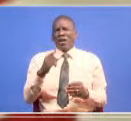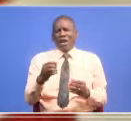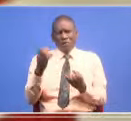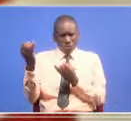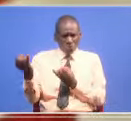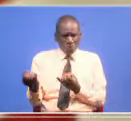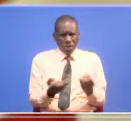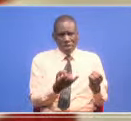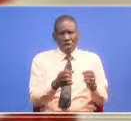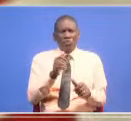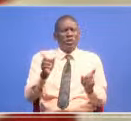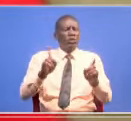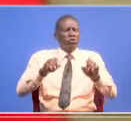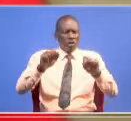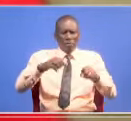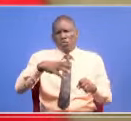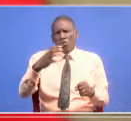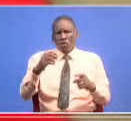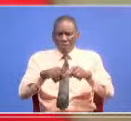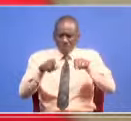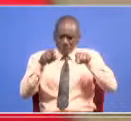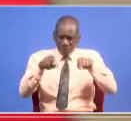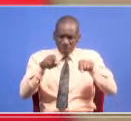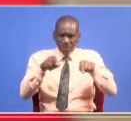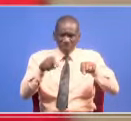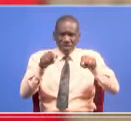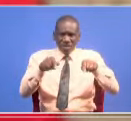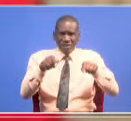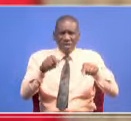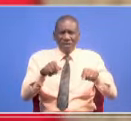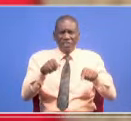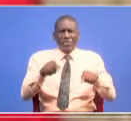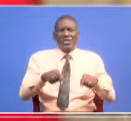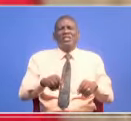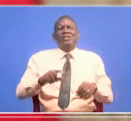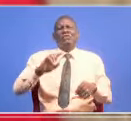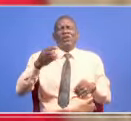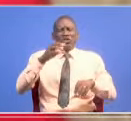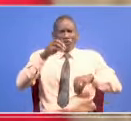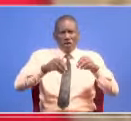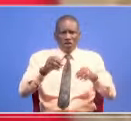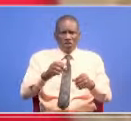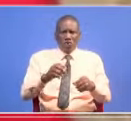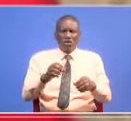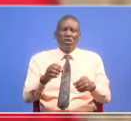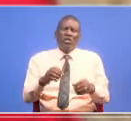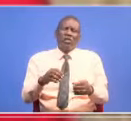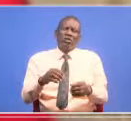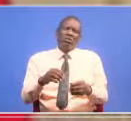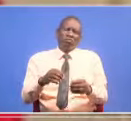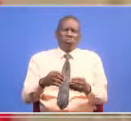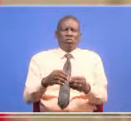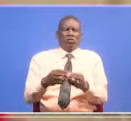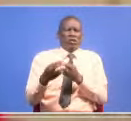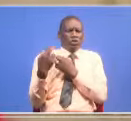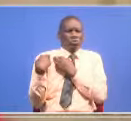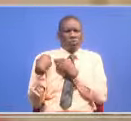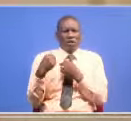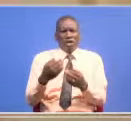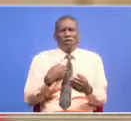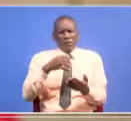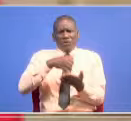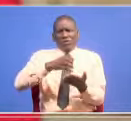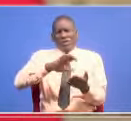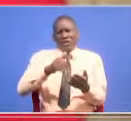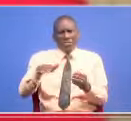but I was not able to go. But this is the one of election. But I've been involved in other areas. Asante